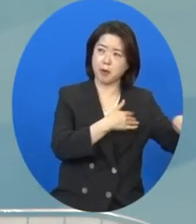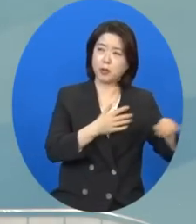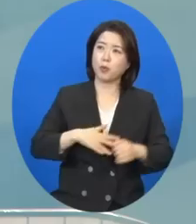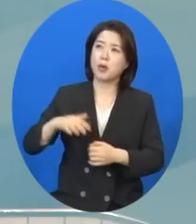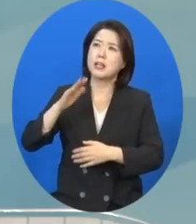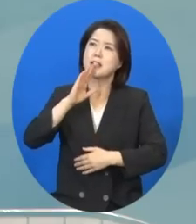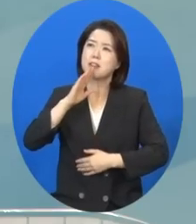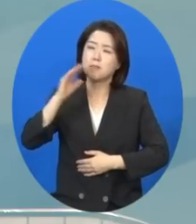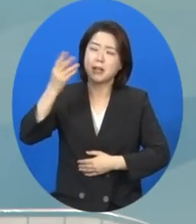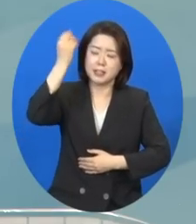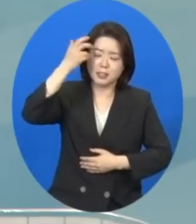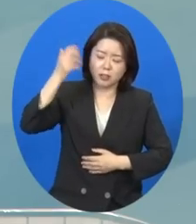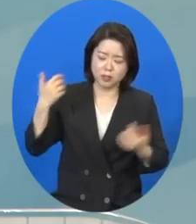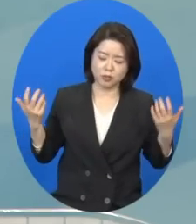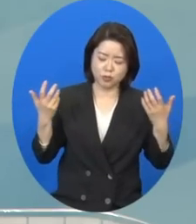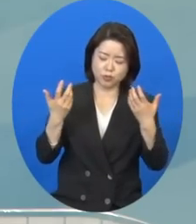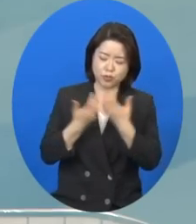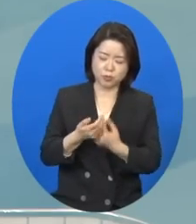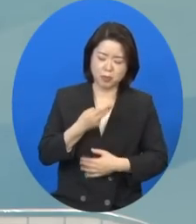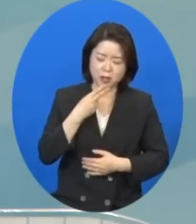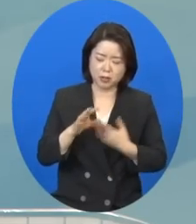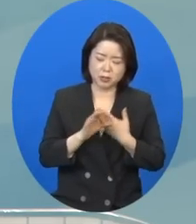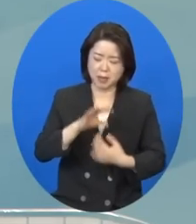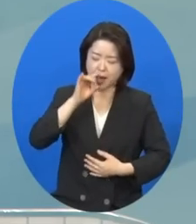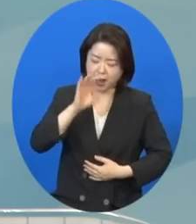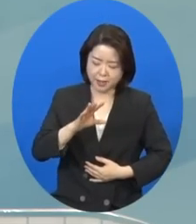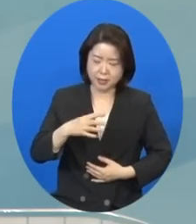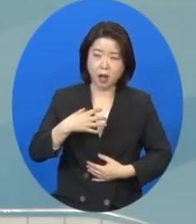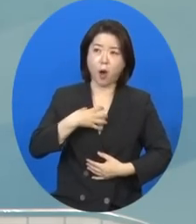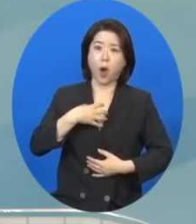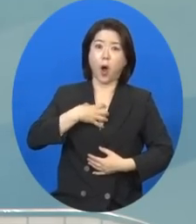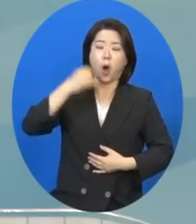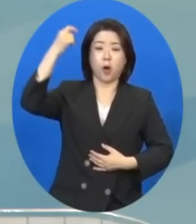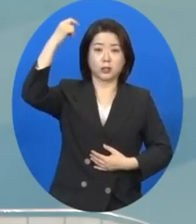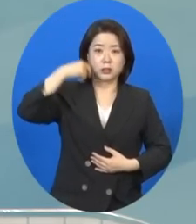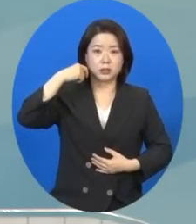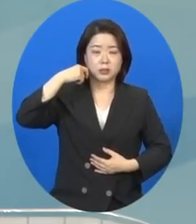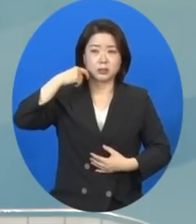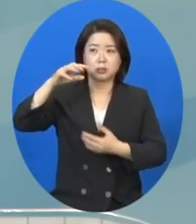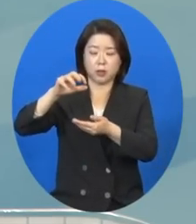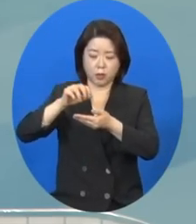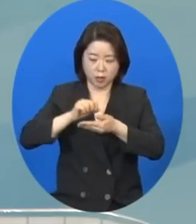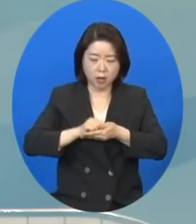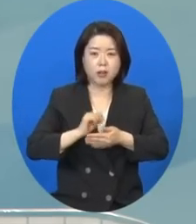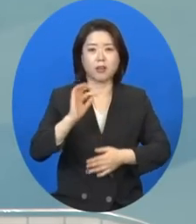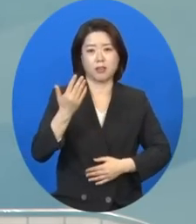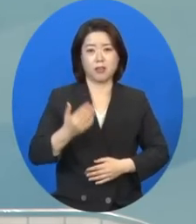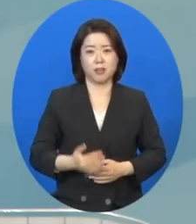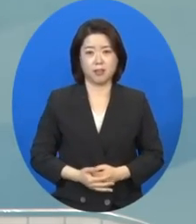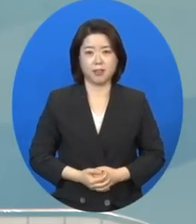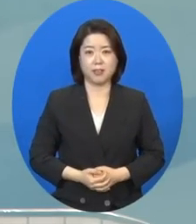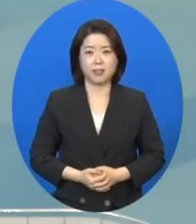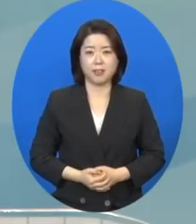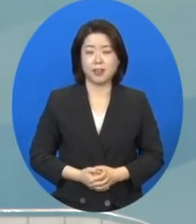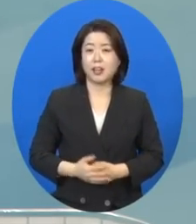정말 성령으로 충만하지 않으면 안 된다는 그런 위기감을 갖고 있어요 그래서